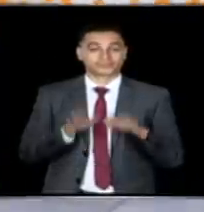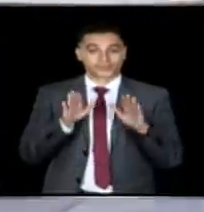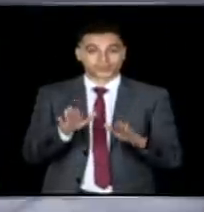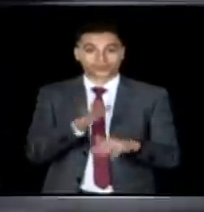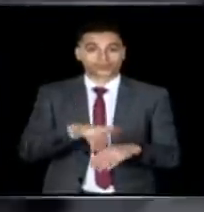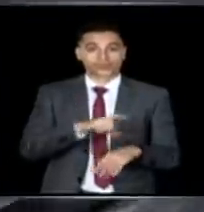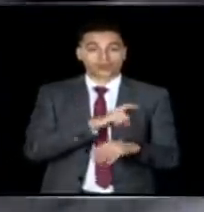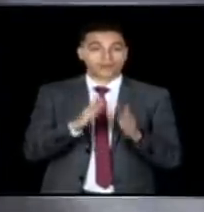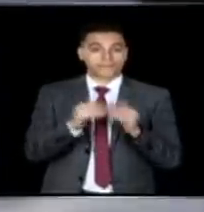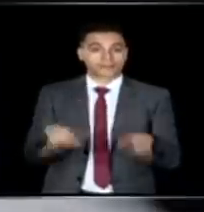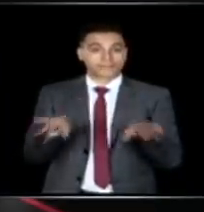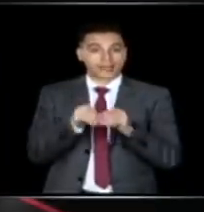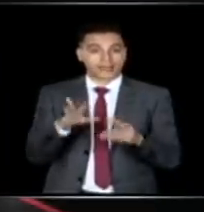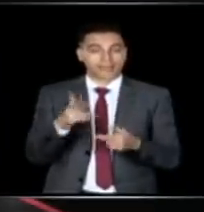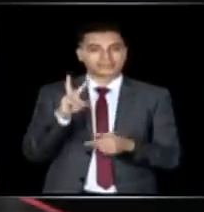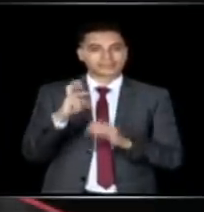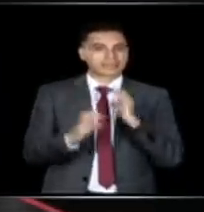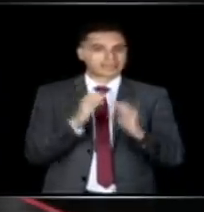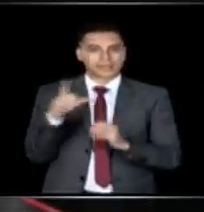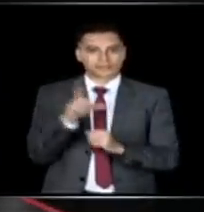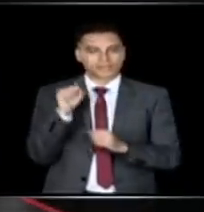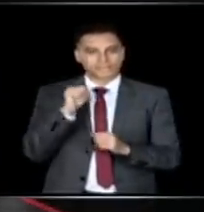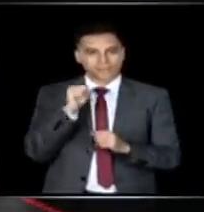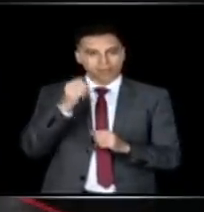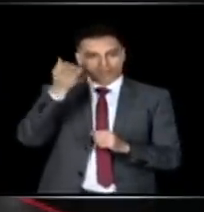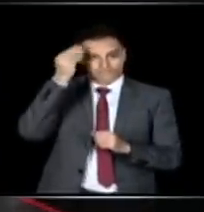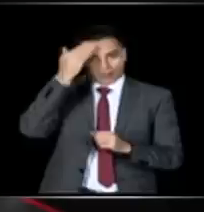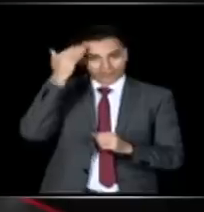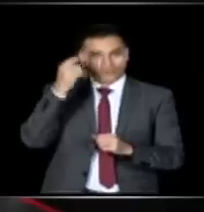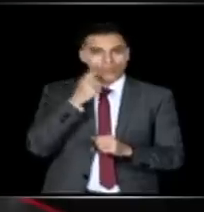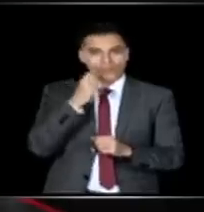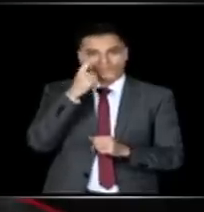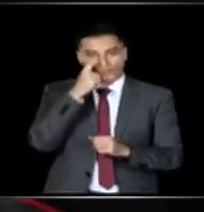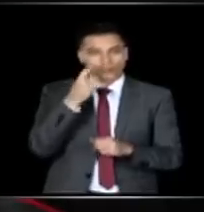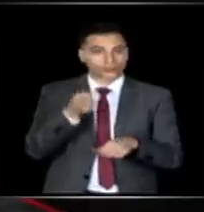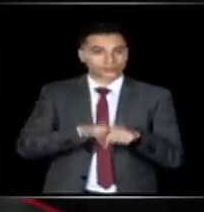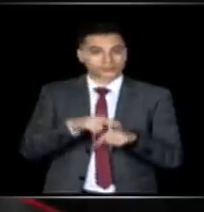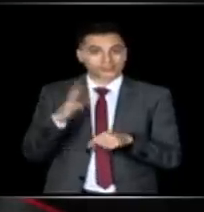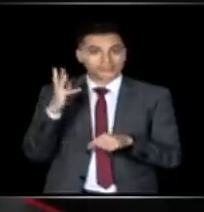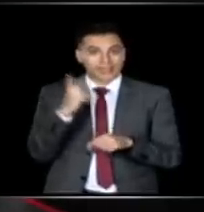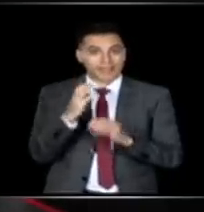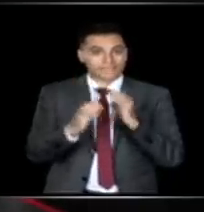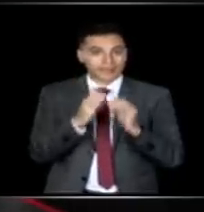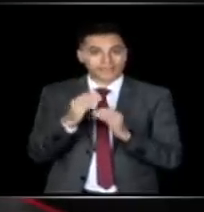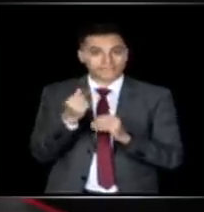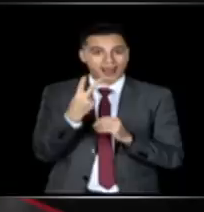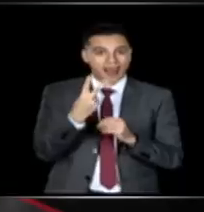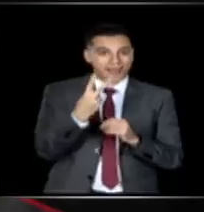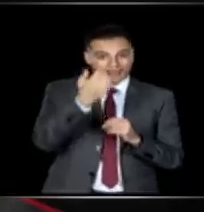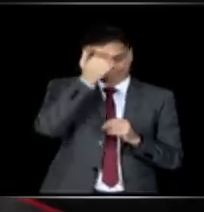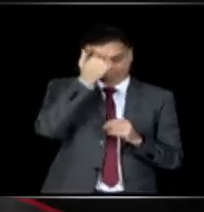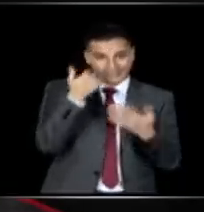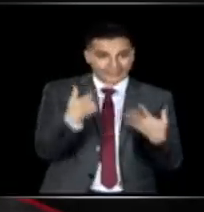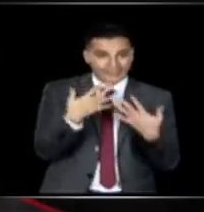وبكده طلاب مصر جمعوا 70 نقطة في فقرة المعرفة والفنون، وكل نقطة ب2000 جنيه بما